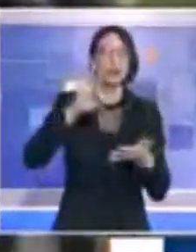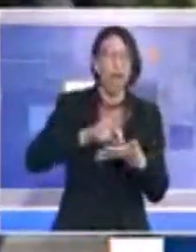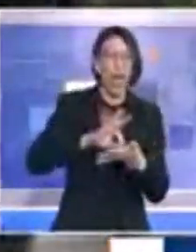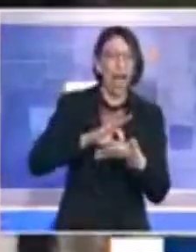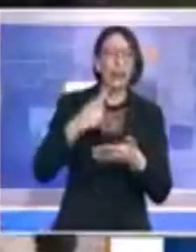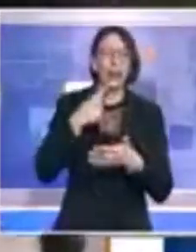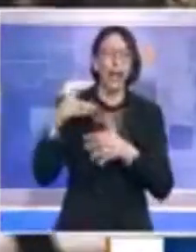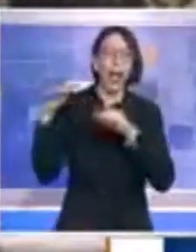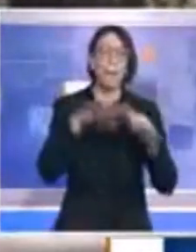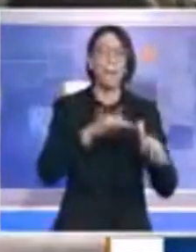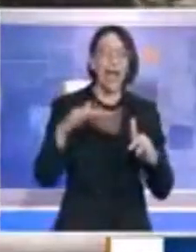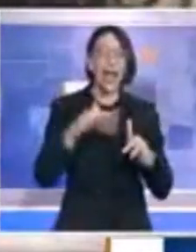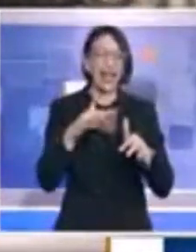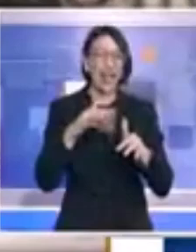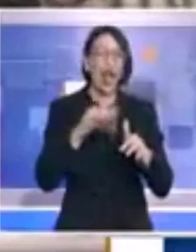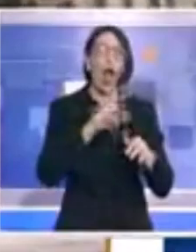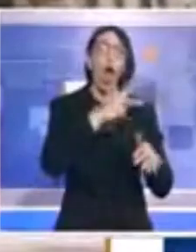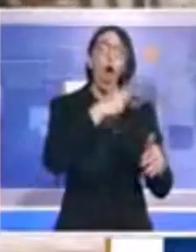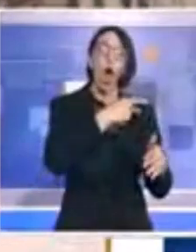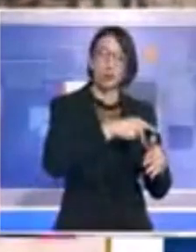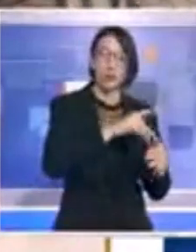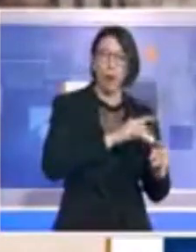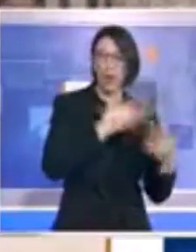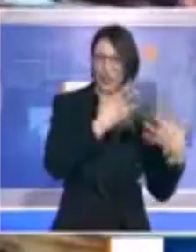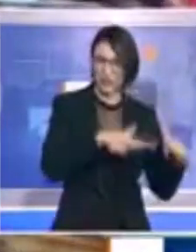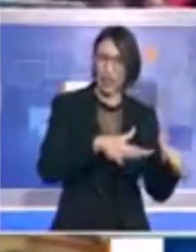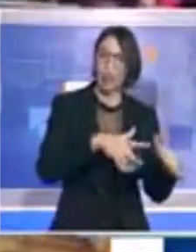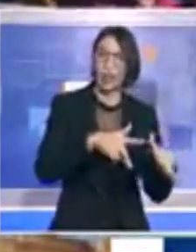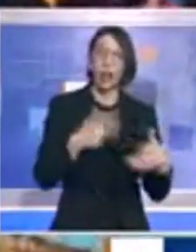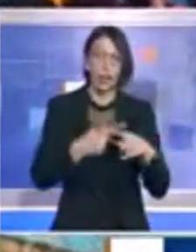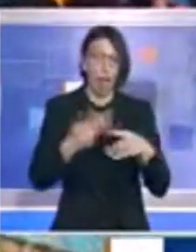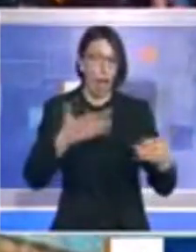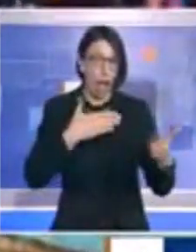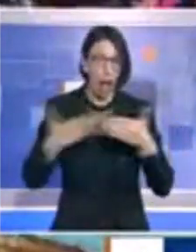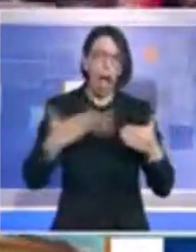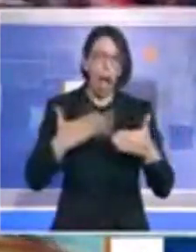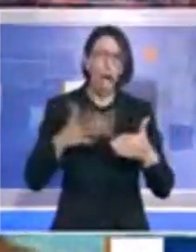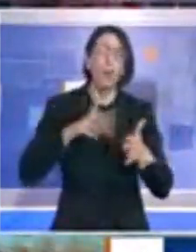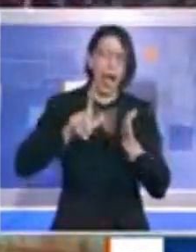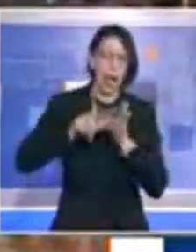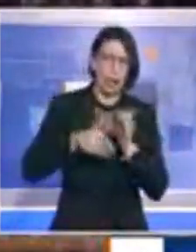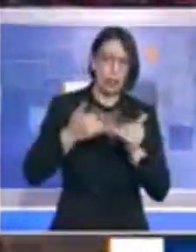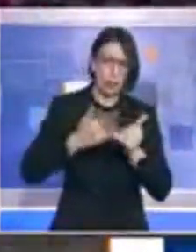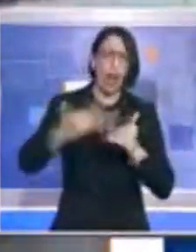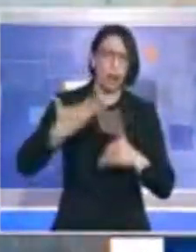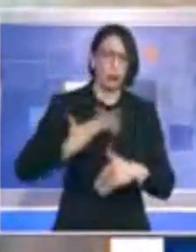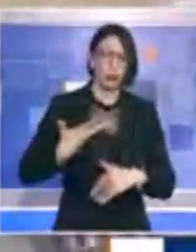per I migranti in uscita dagli hotspot Ma pur nei tempi stretti per questo c'è un po' più di respiro